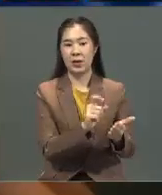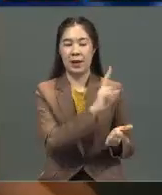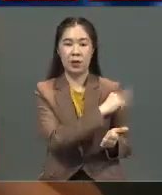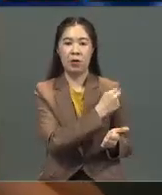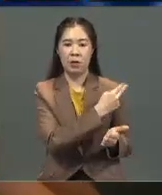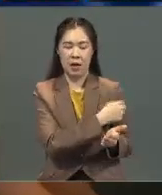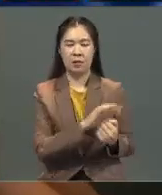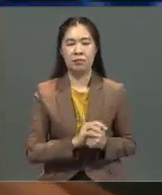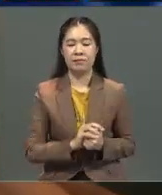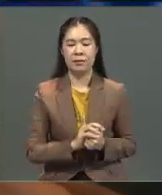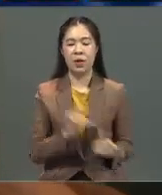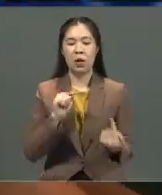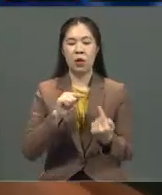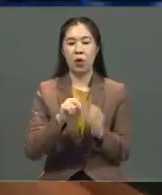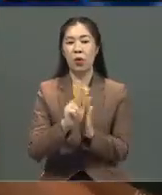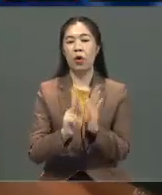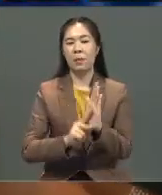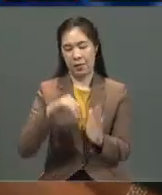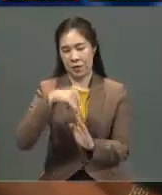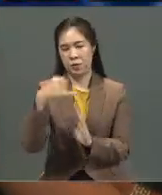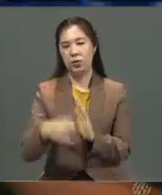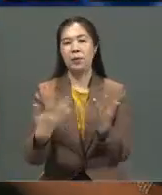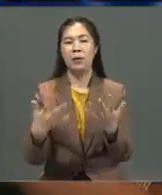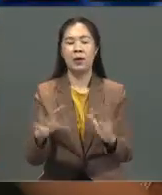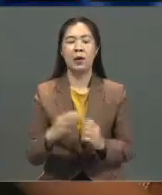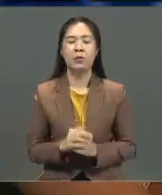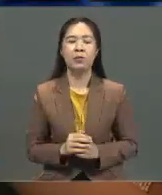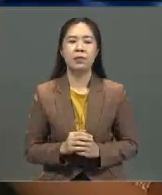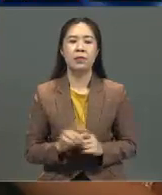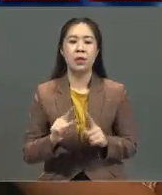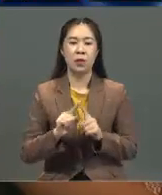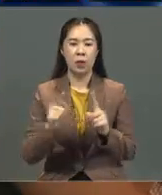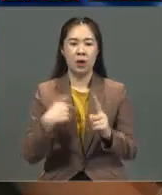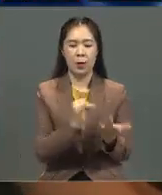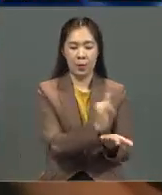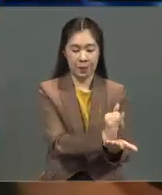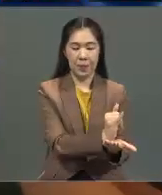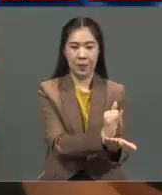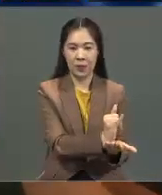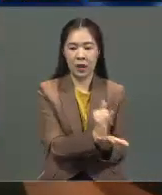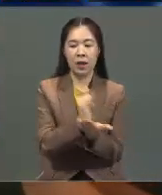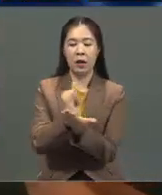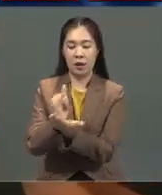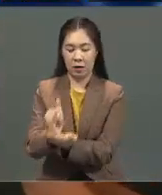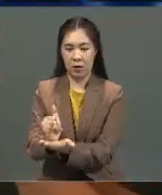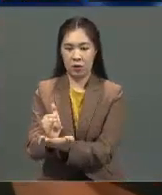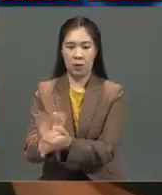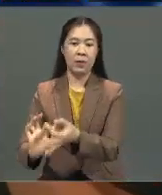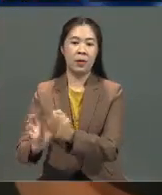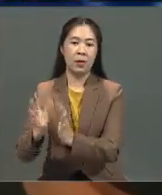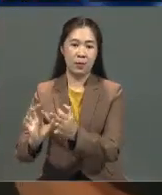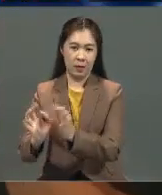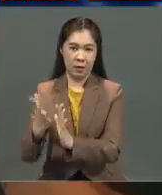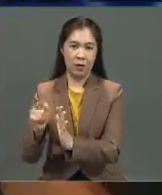คดีความนะครับมันจบไปแล้วแต่เราพูดถึงเรื่องการนำร่างของคุณซีอุยเนี่ยมาฌาปนกิจเพื่อจะ